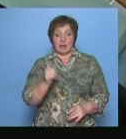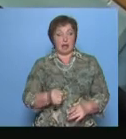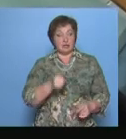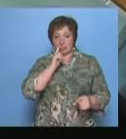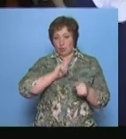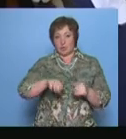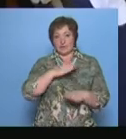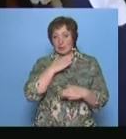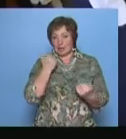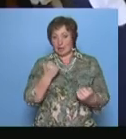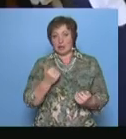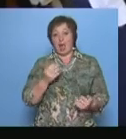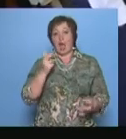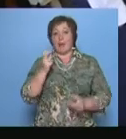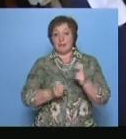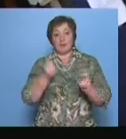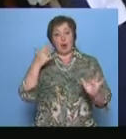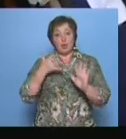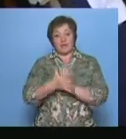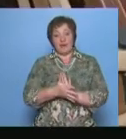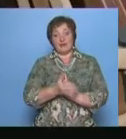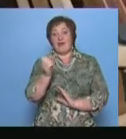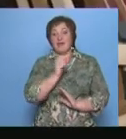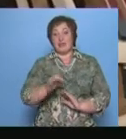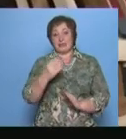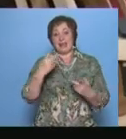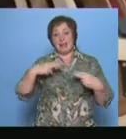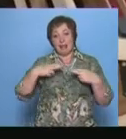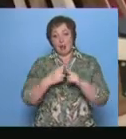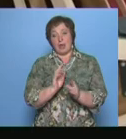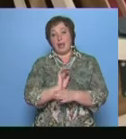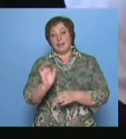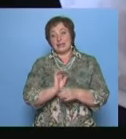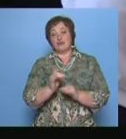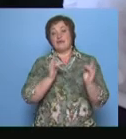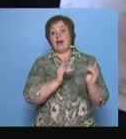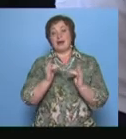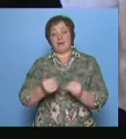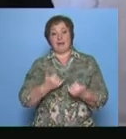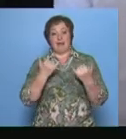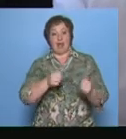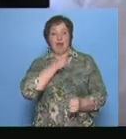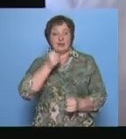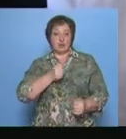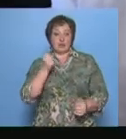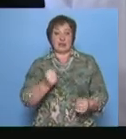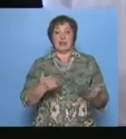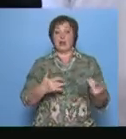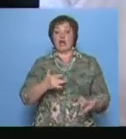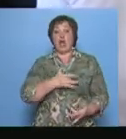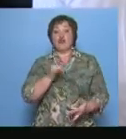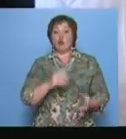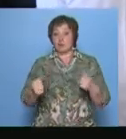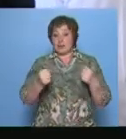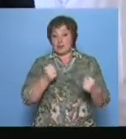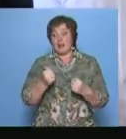на предприятии осваивают европейские технологии производства кроватей для взрослых. Оно регулируется по жесткости, в зависимости, вот сейчас,